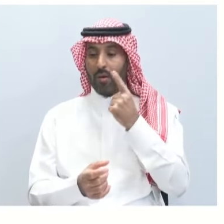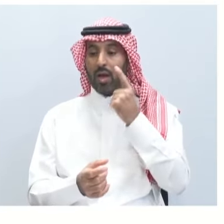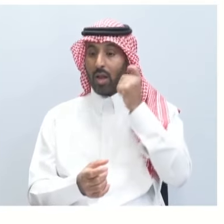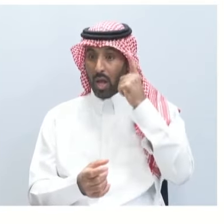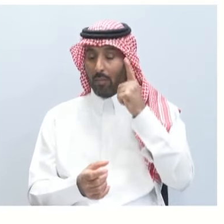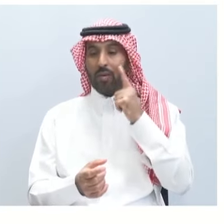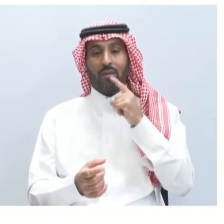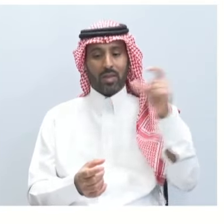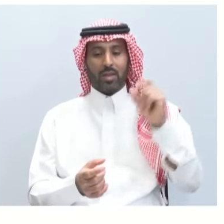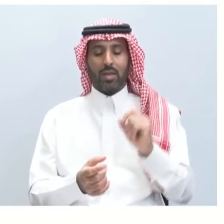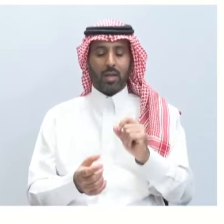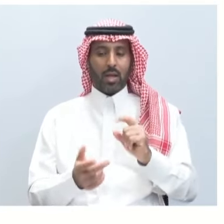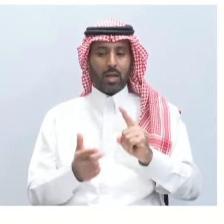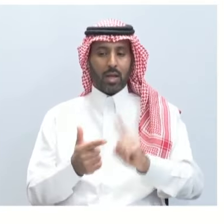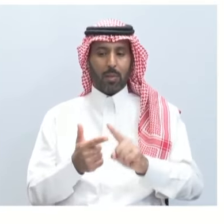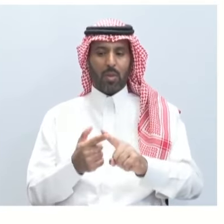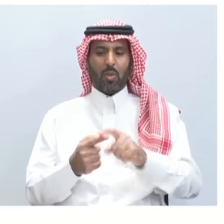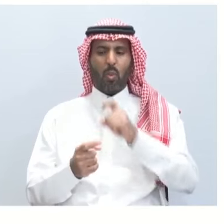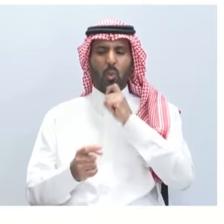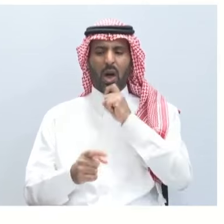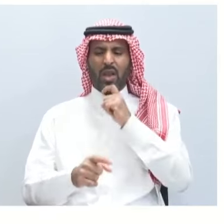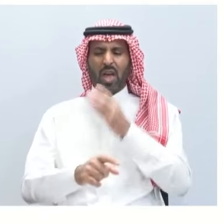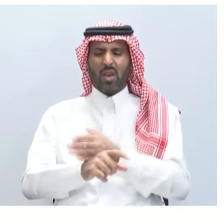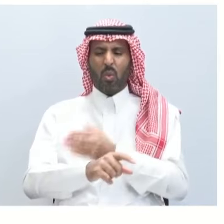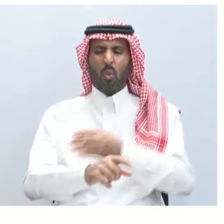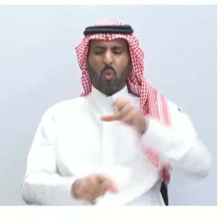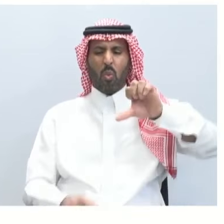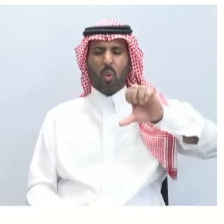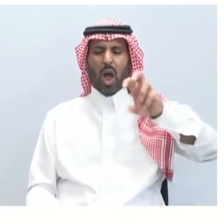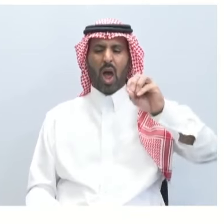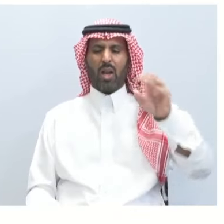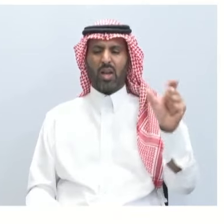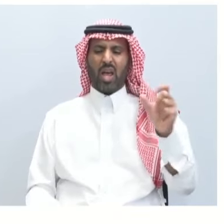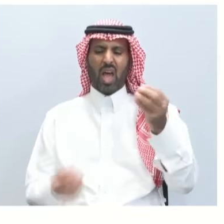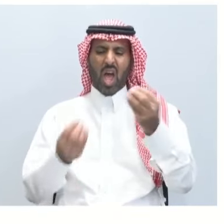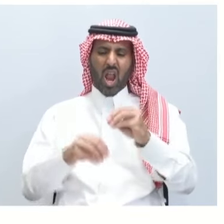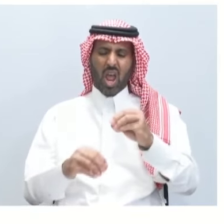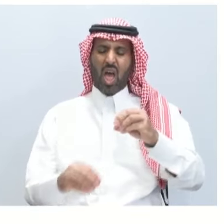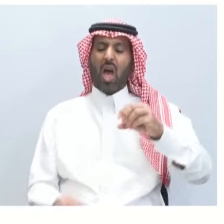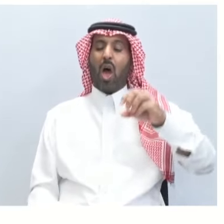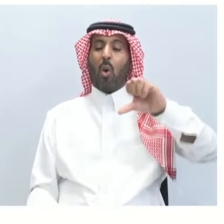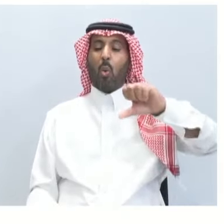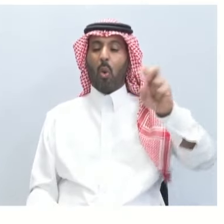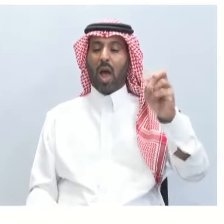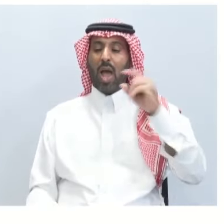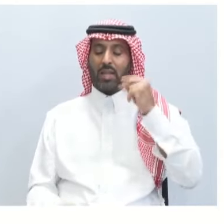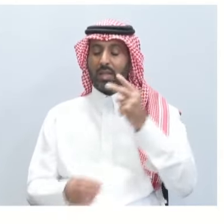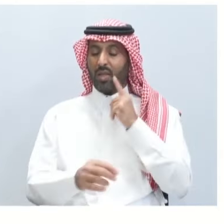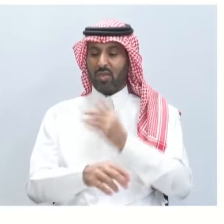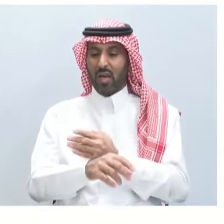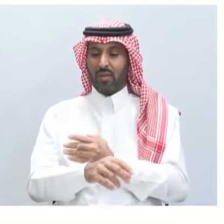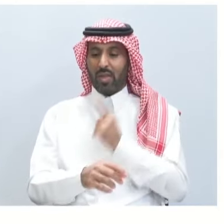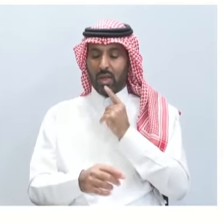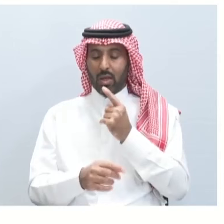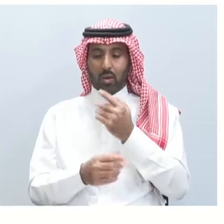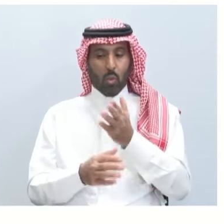الحكمه الكلمه الثانيه وهنا على وهن الاجابه اي ضعفا على ضعف الكلمه الاخيره وفصاله